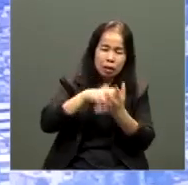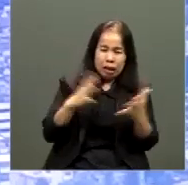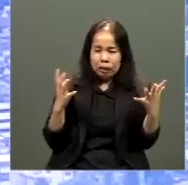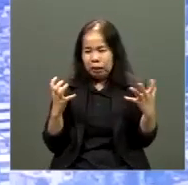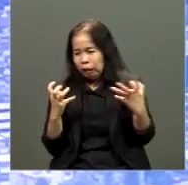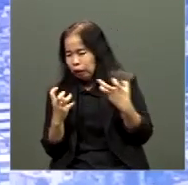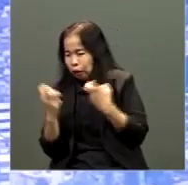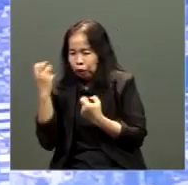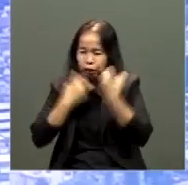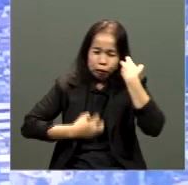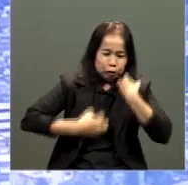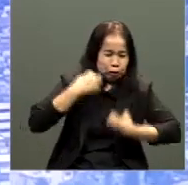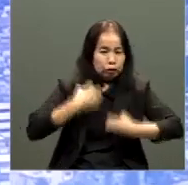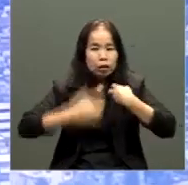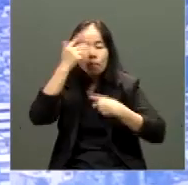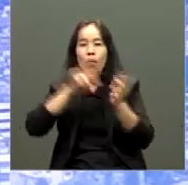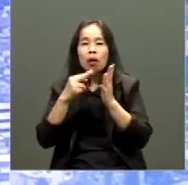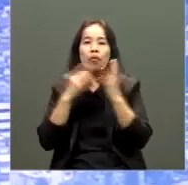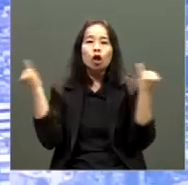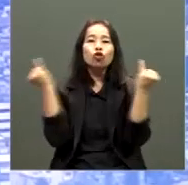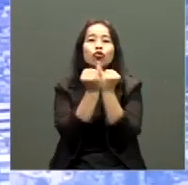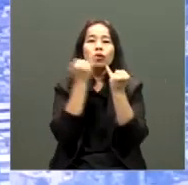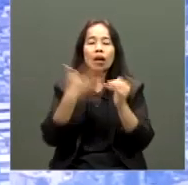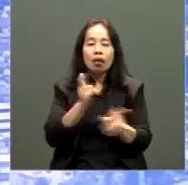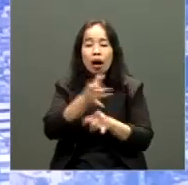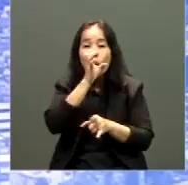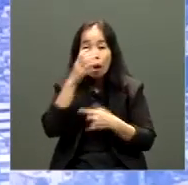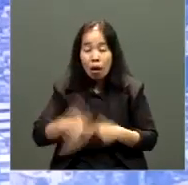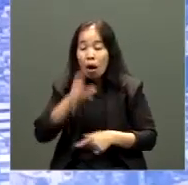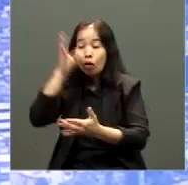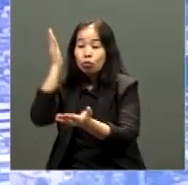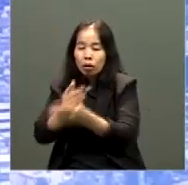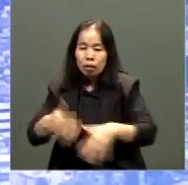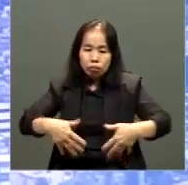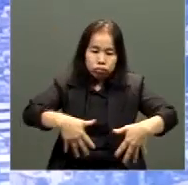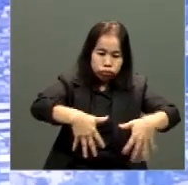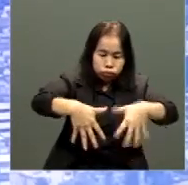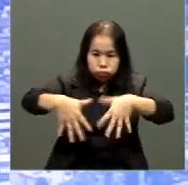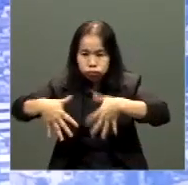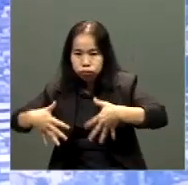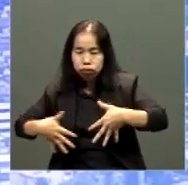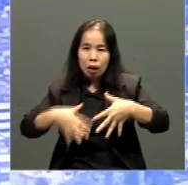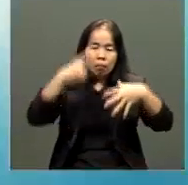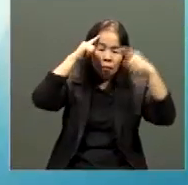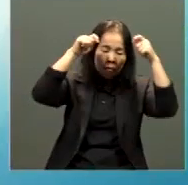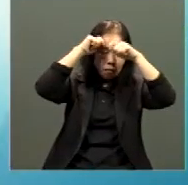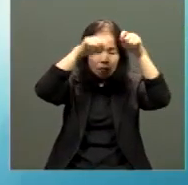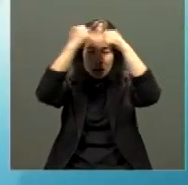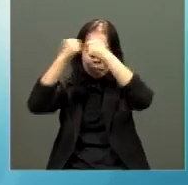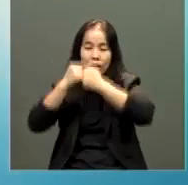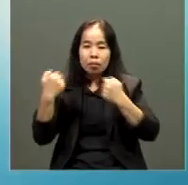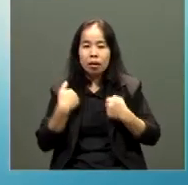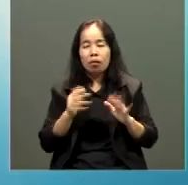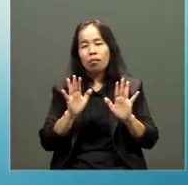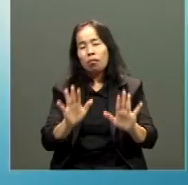ยได้ยินไหมฮะก็คือการติดเหล้าแล้วก็ไม่ได้ดื่มแล้วก็จะทำให้มือสั่นๆแล้วมีประสาทหลอนขึ้นมาซึ่งอันนี้เนี่ยถ้า